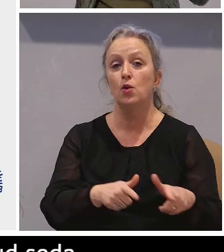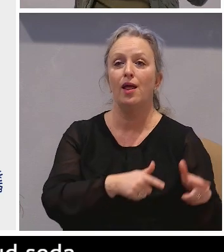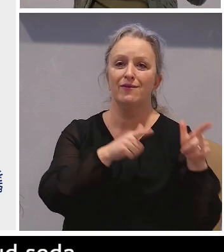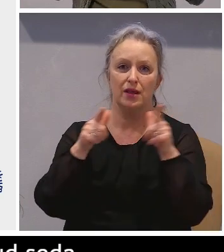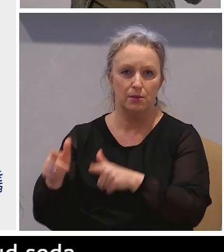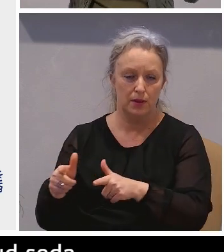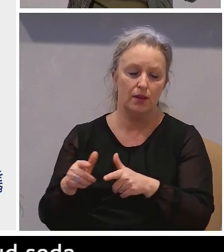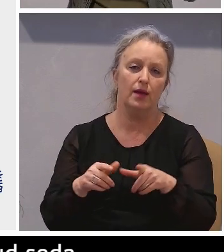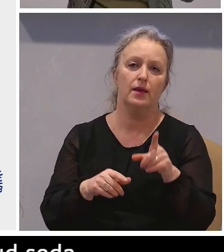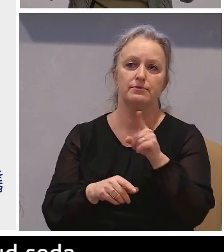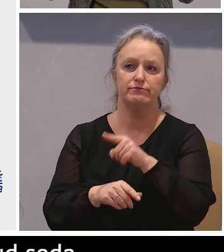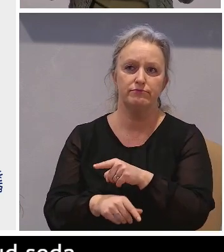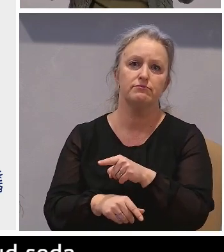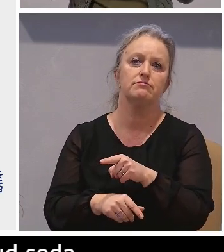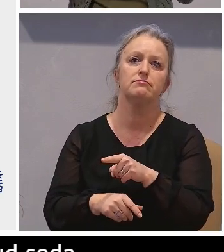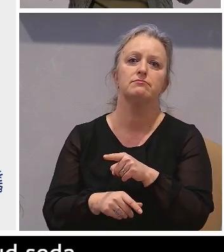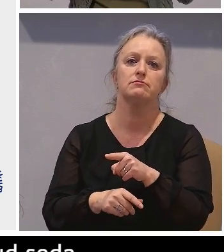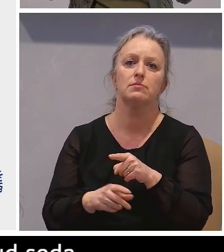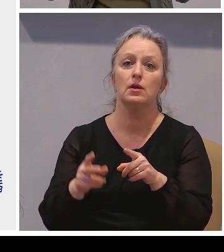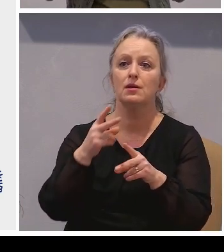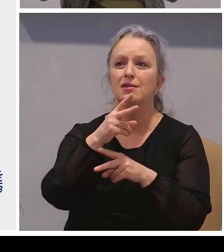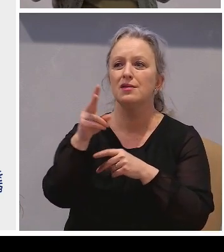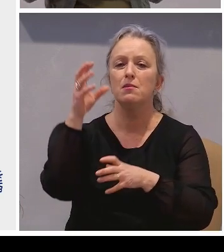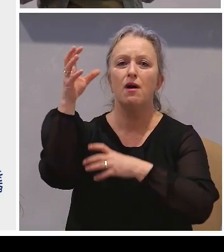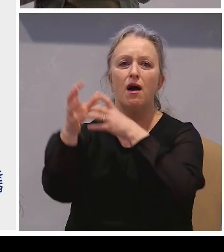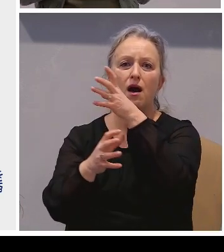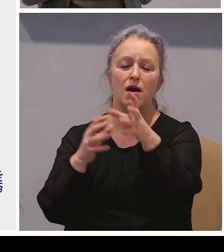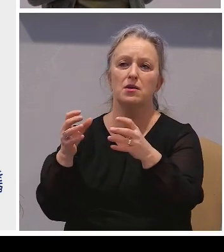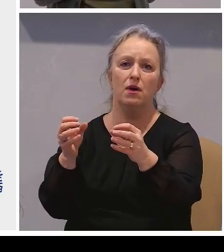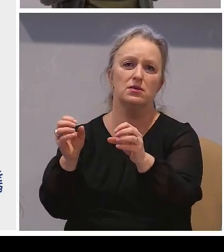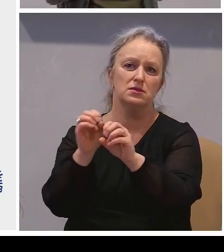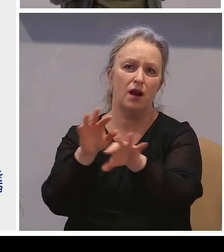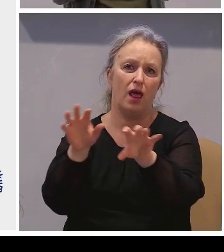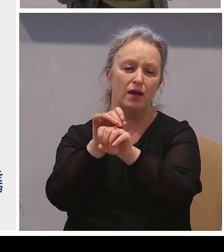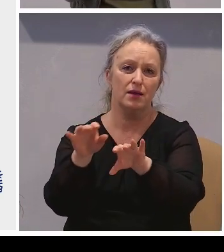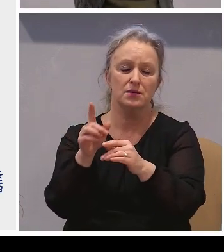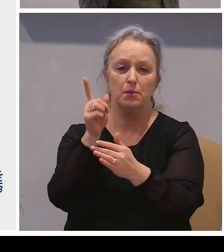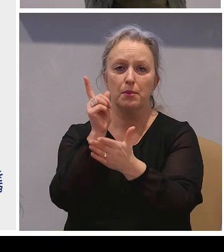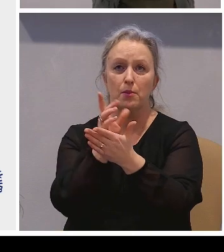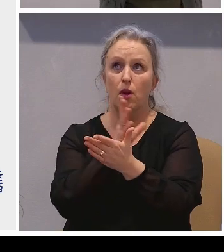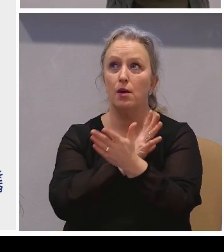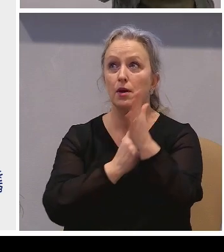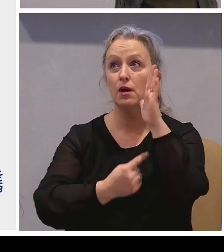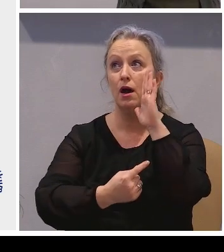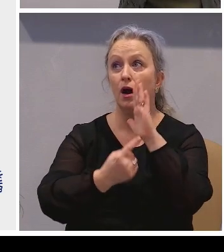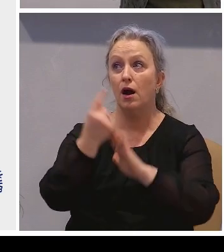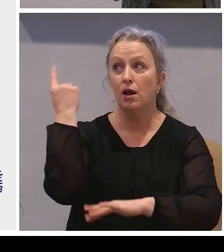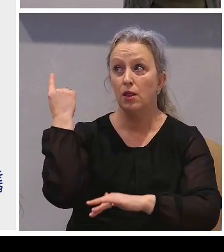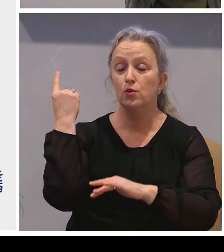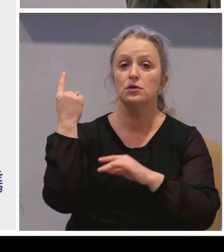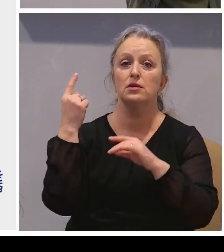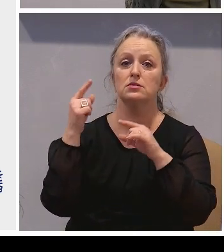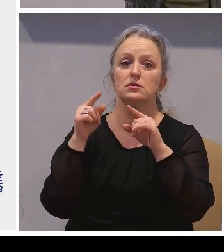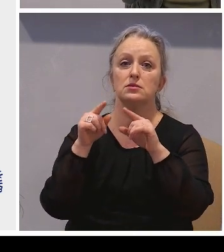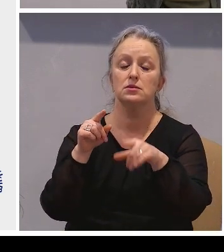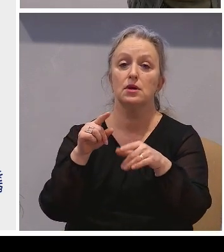transition ja Teele transfer, mentioned, et the muul maailmas räägitakse seda, et transition meil peaks or olema see, et transfer aspect kõigepealt toimub see is transition, ehk siis me